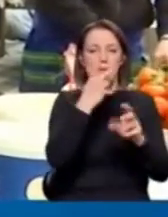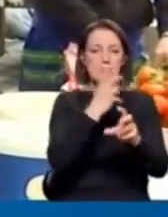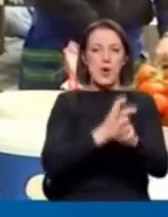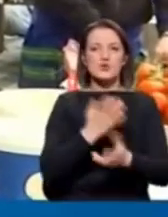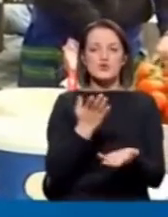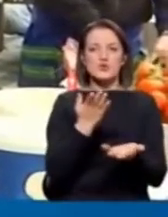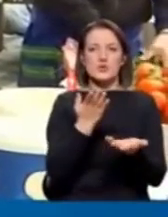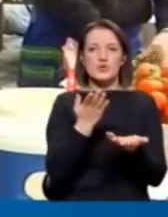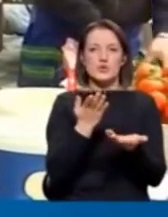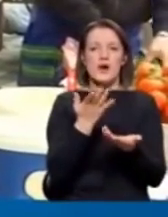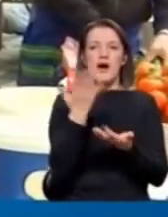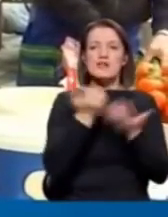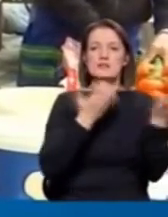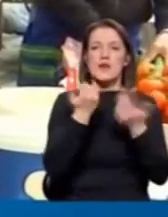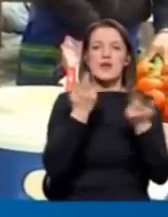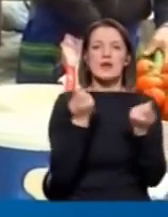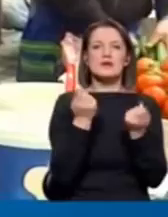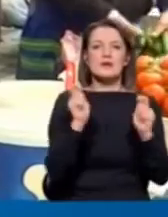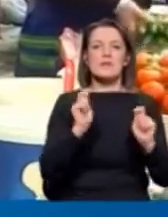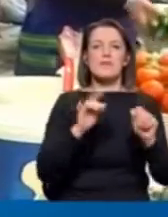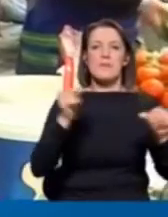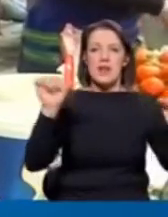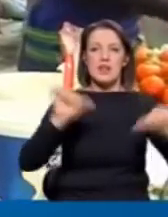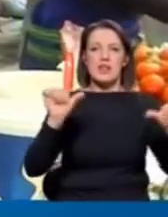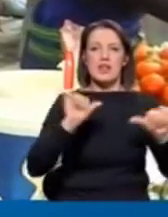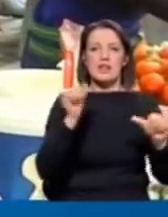çaresiz alışveriş yapamıyorum